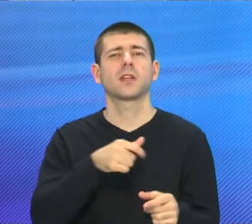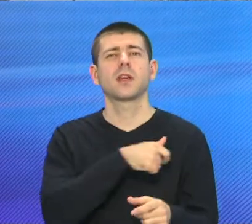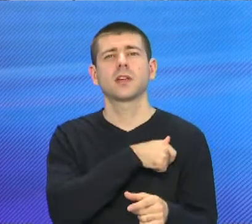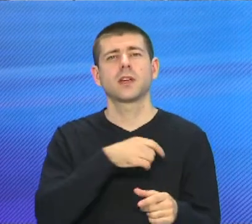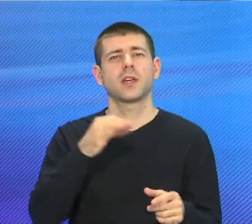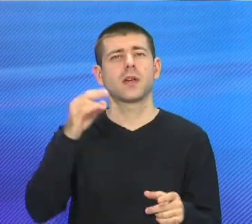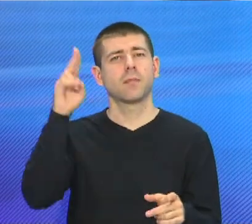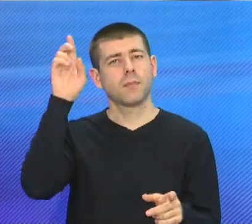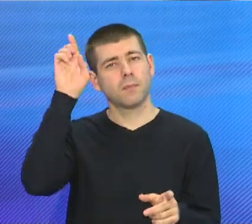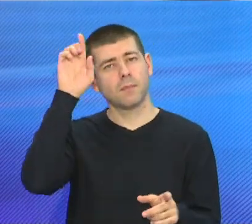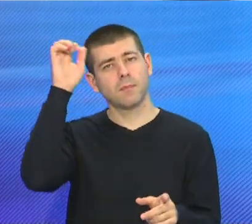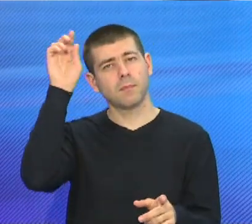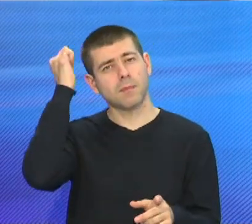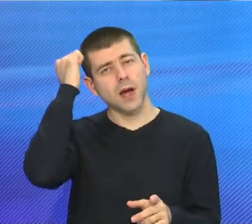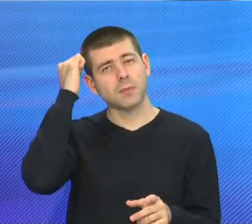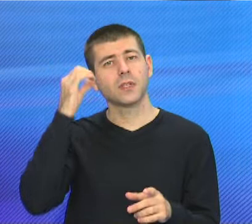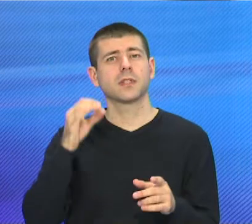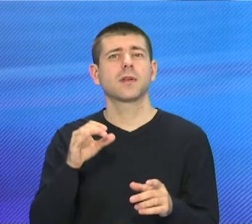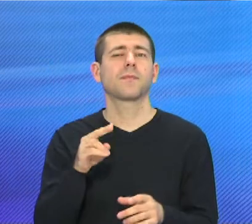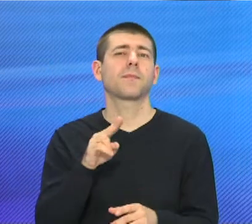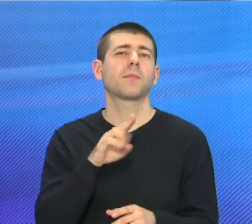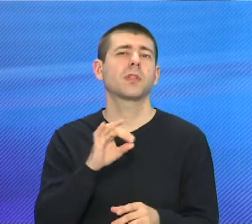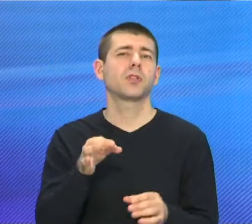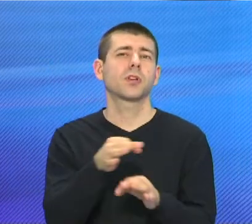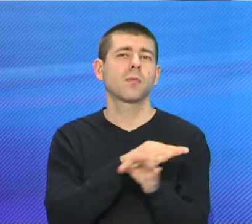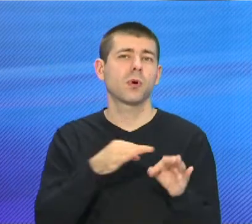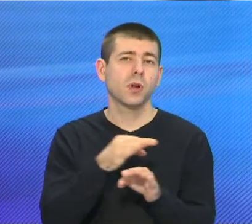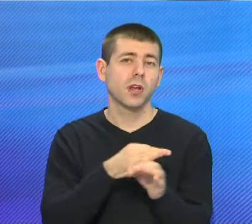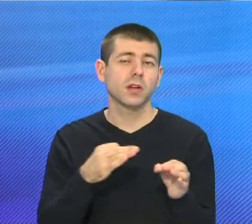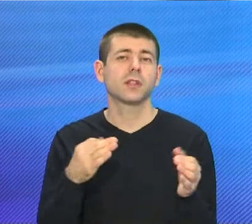держав. Патриотический проект